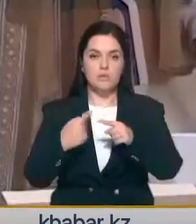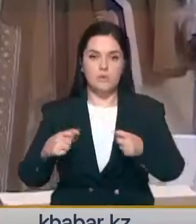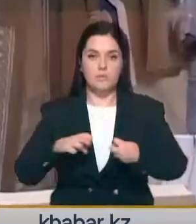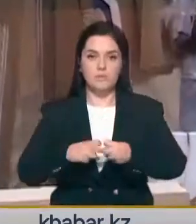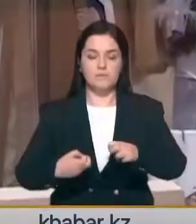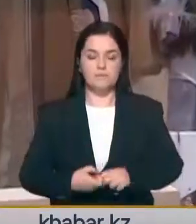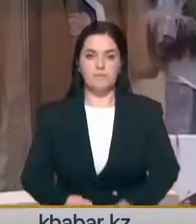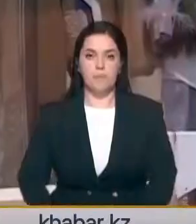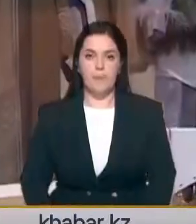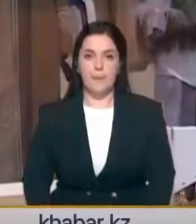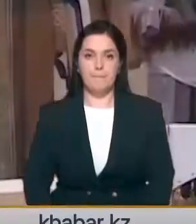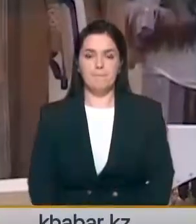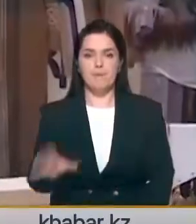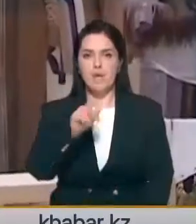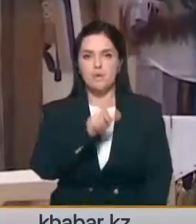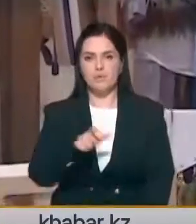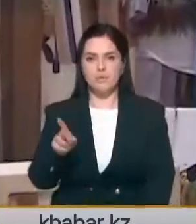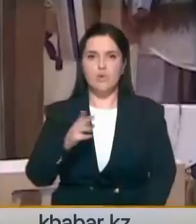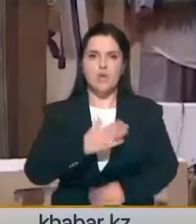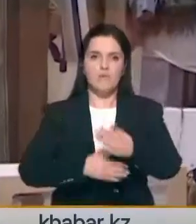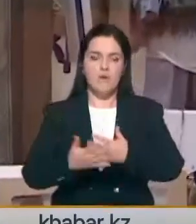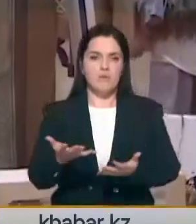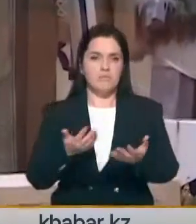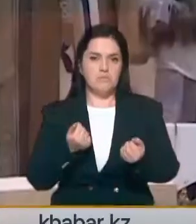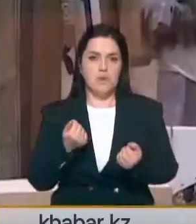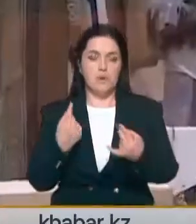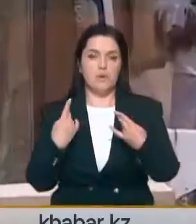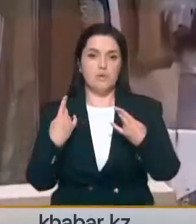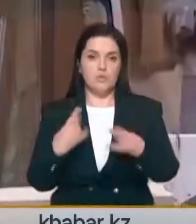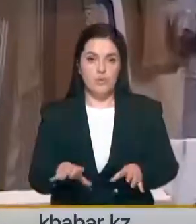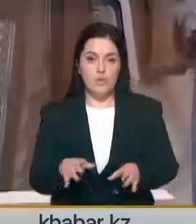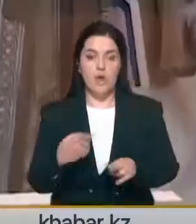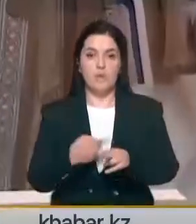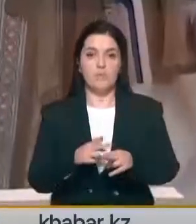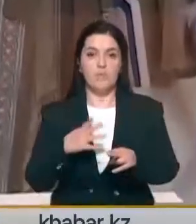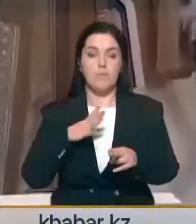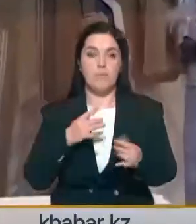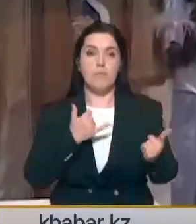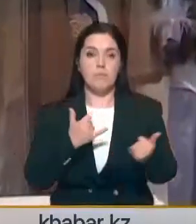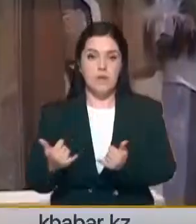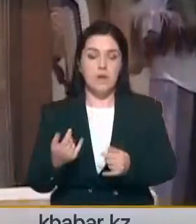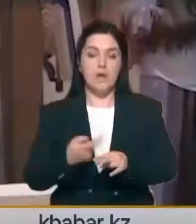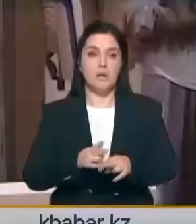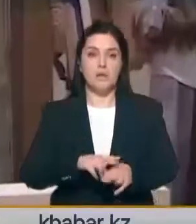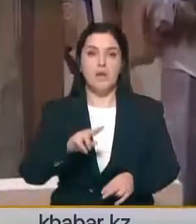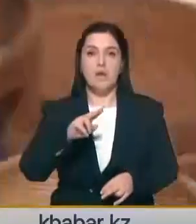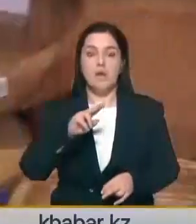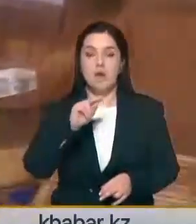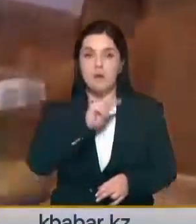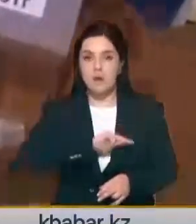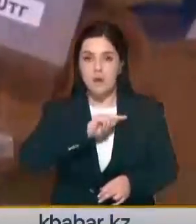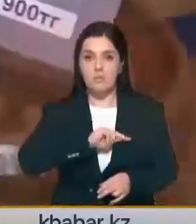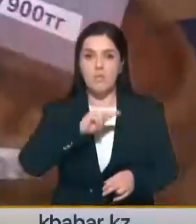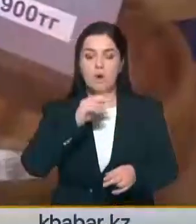Не всегда охотно берут людей с ограниченными способностями, правильно же? А мы, наоборот, предоставляем эту работу и стимулируем их.